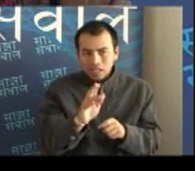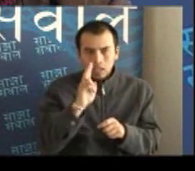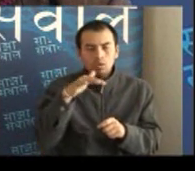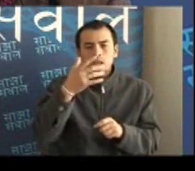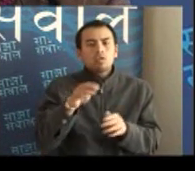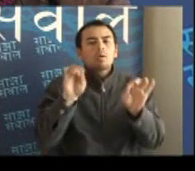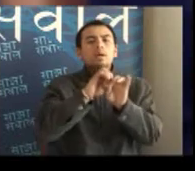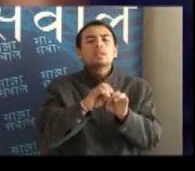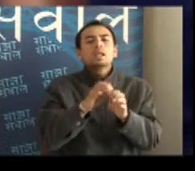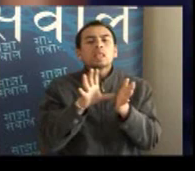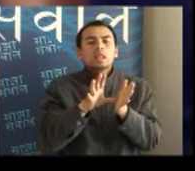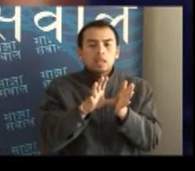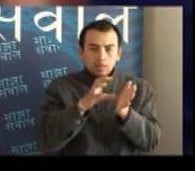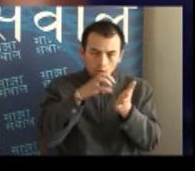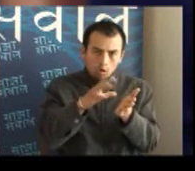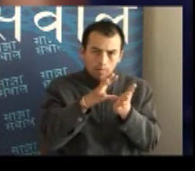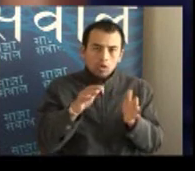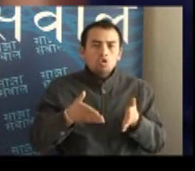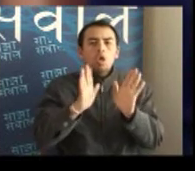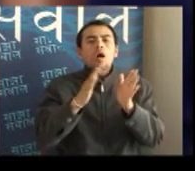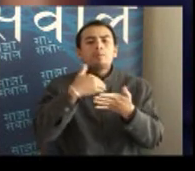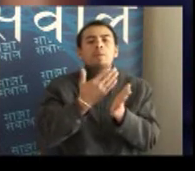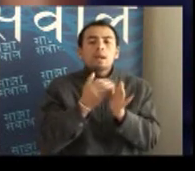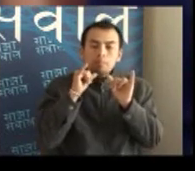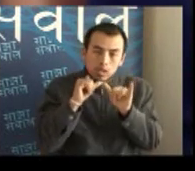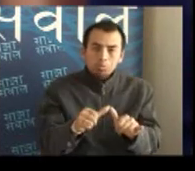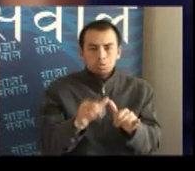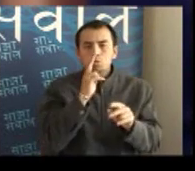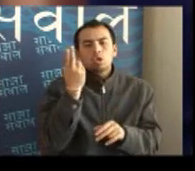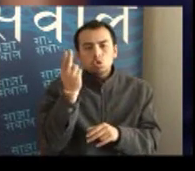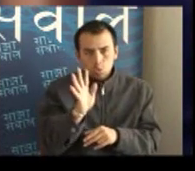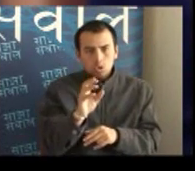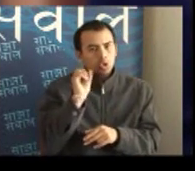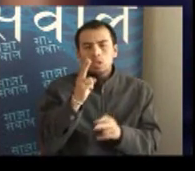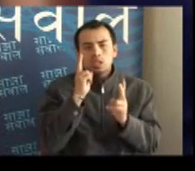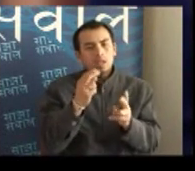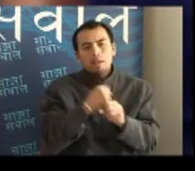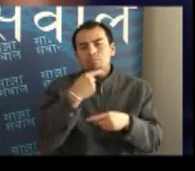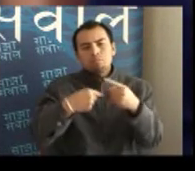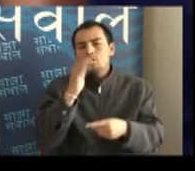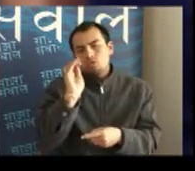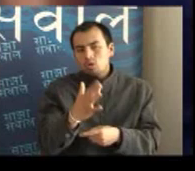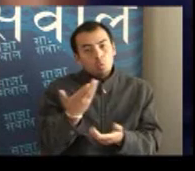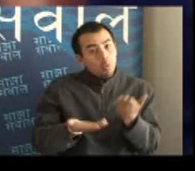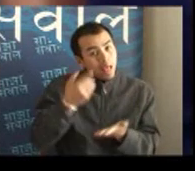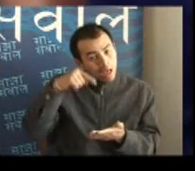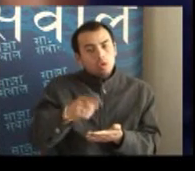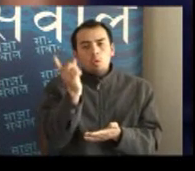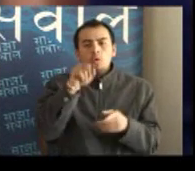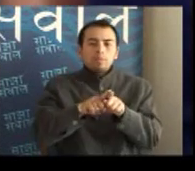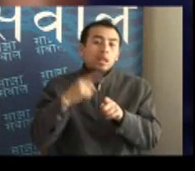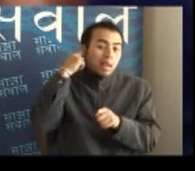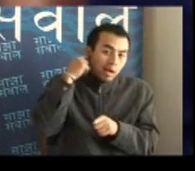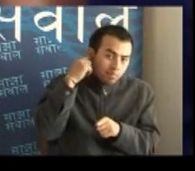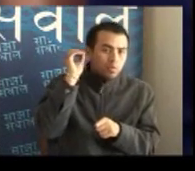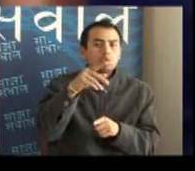अब सम्बन्धित पक्षले अथवा सडक विभागले त्यसलाई लैजाने भन्ने कुरो पनि थियो त त्यति साह्रो हुन सकेको छैन। सम्भवतः आजभोलि पनि प्रेसर